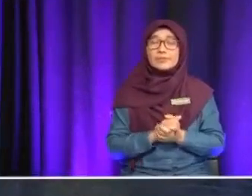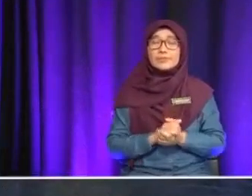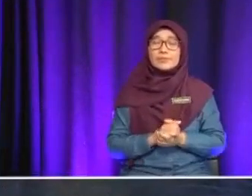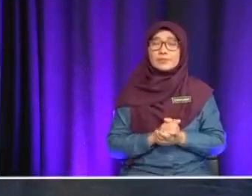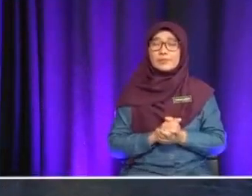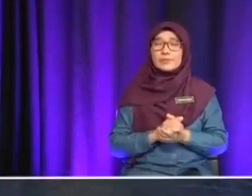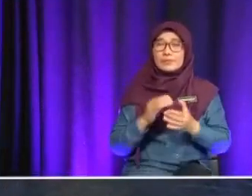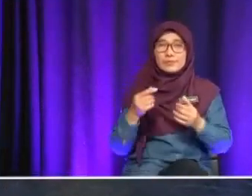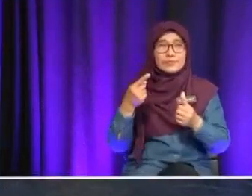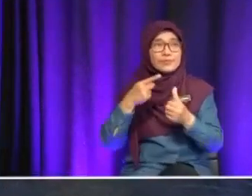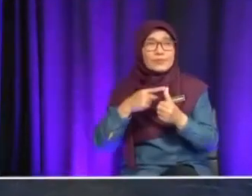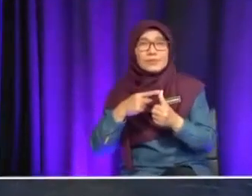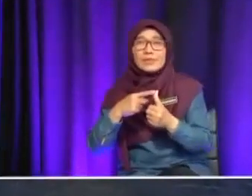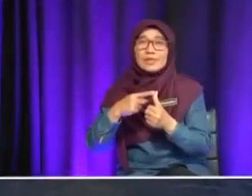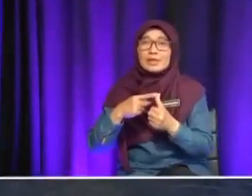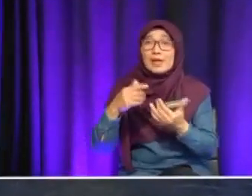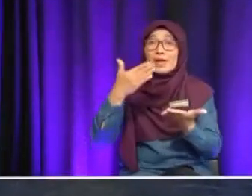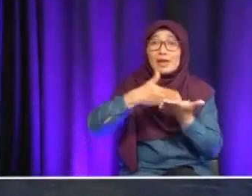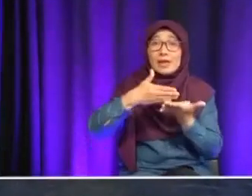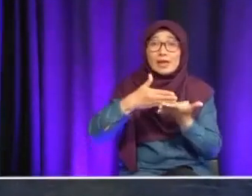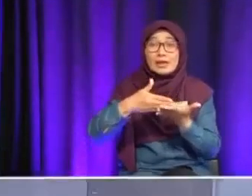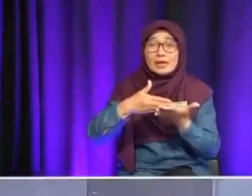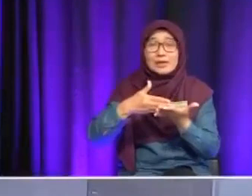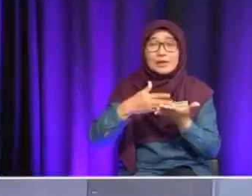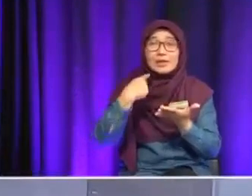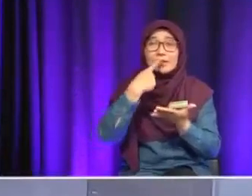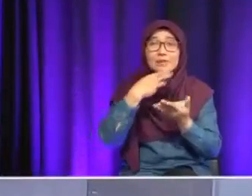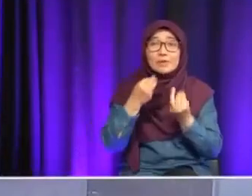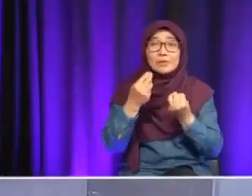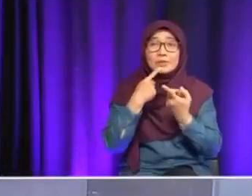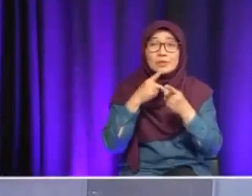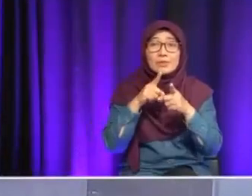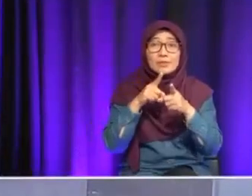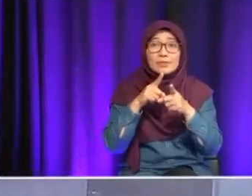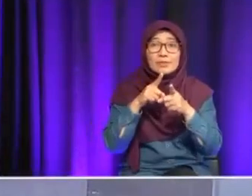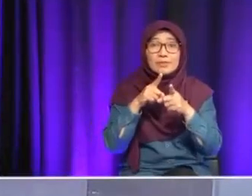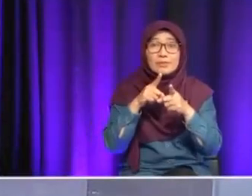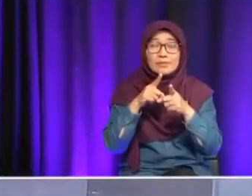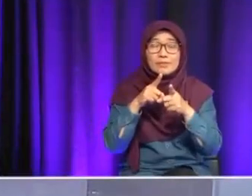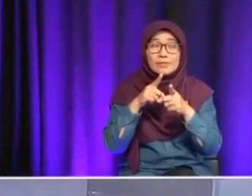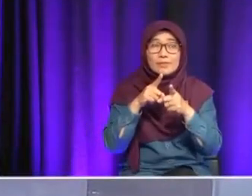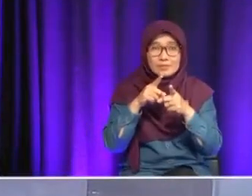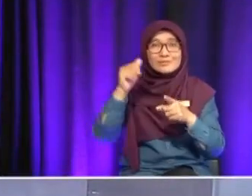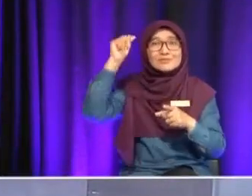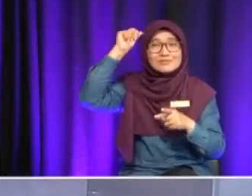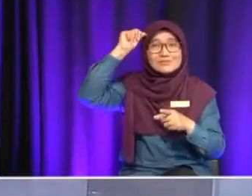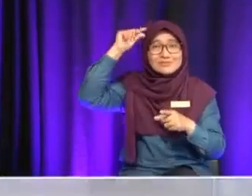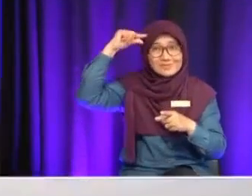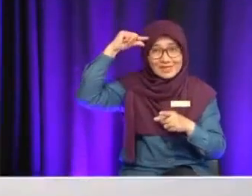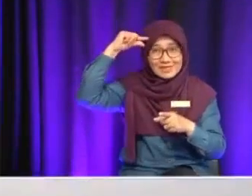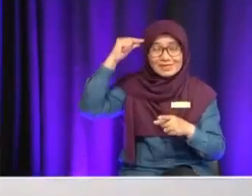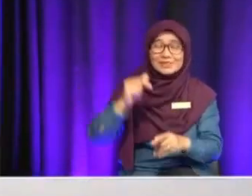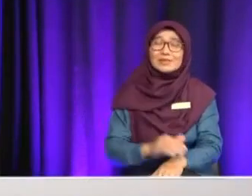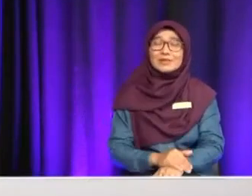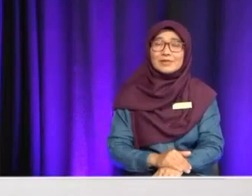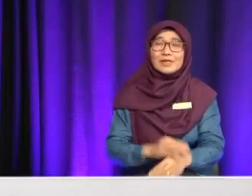Baik, seterusnya. Okay, kita pilih soalan yang seterusnya. Siapa nak jawab? Siapa nak jawab dulu? Saya. Okey, Akil. Okey, Akil.